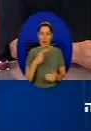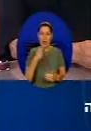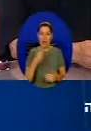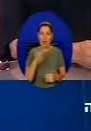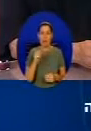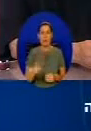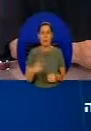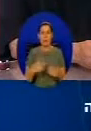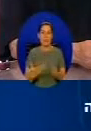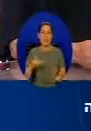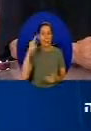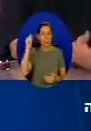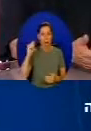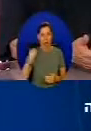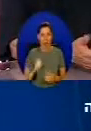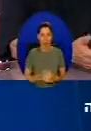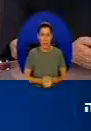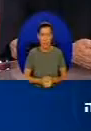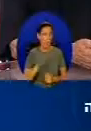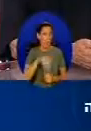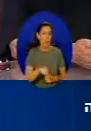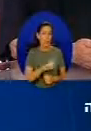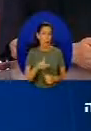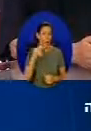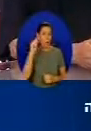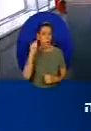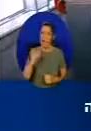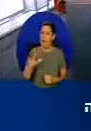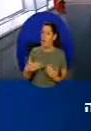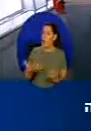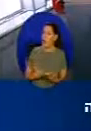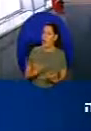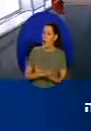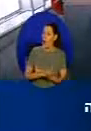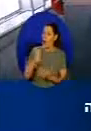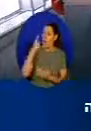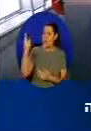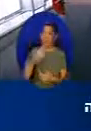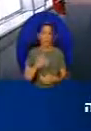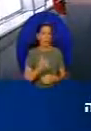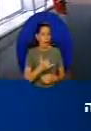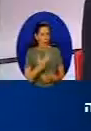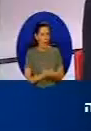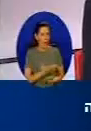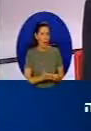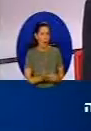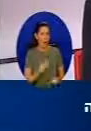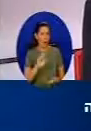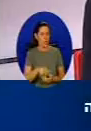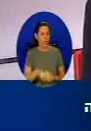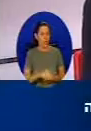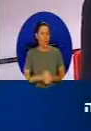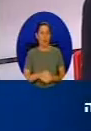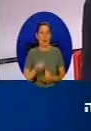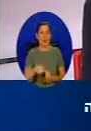תיאוריה, למרות שזאת לא תיאוריה. אבל לא הוכיח את זה הוכחה מדעית. הוא הוכיח את זה הוכחה מדעית, יתרה מזאת. הוא ראה את מה שאני